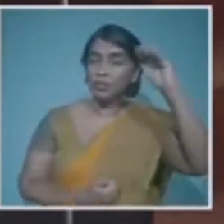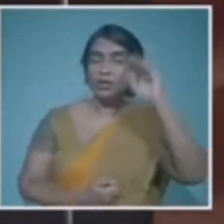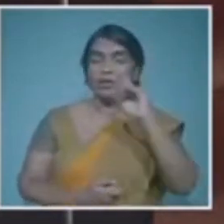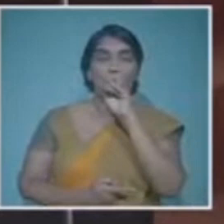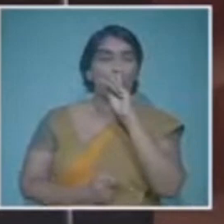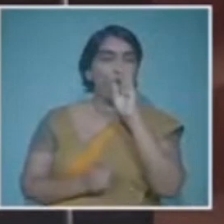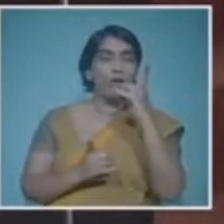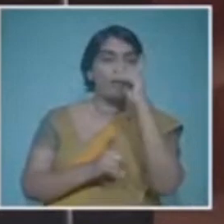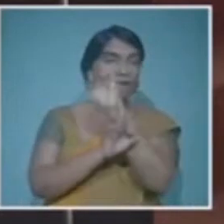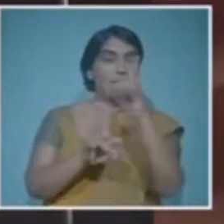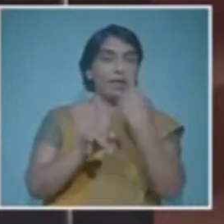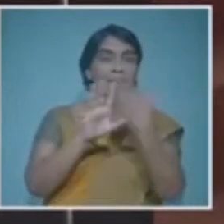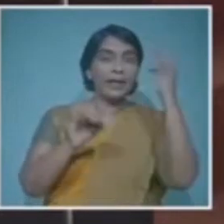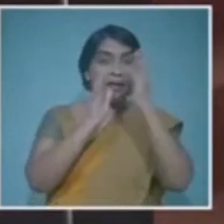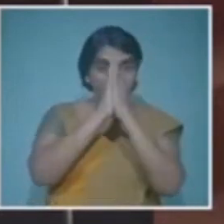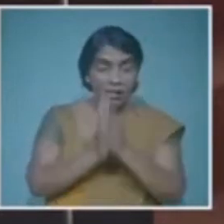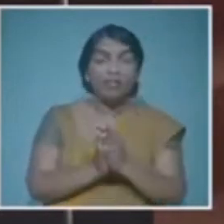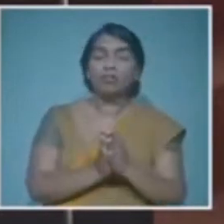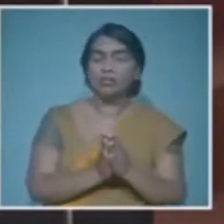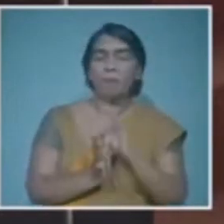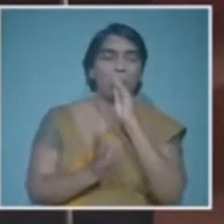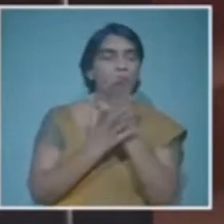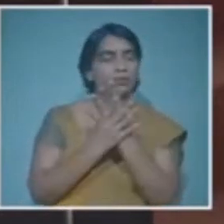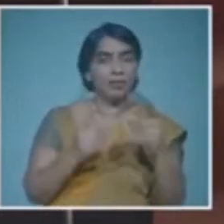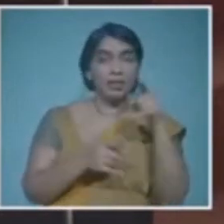කැලණි. එතුමා මේ